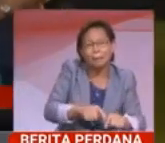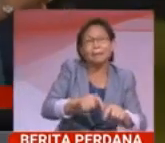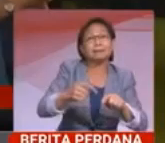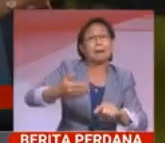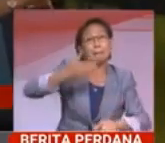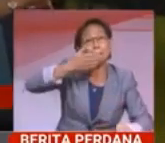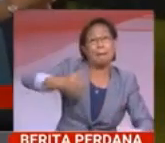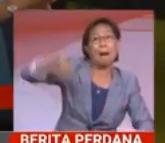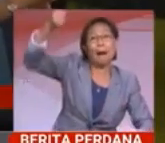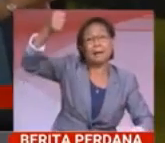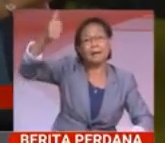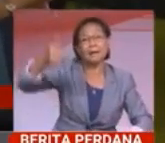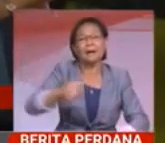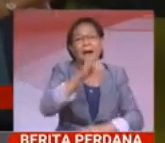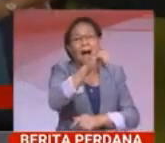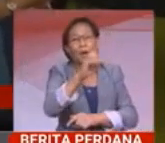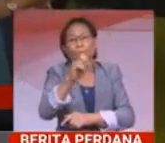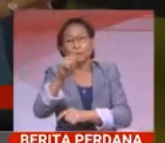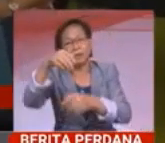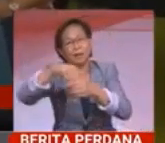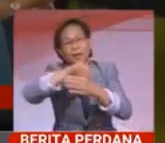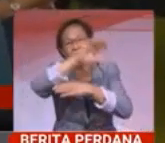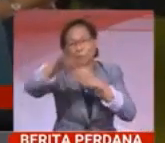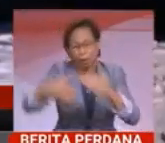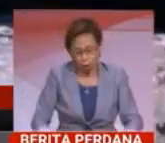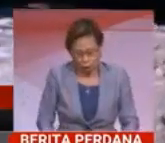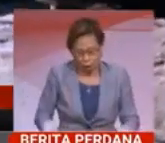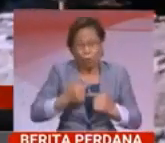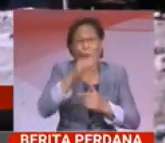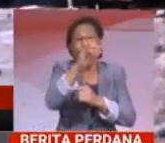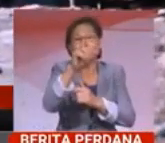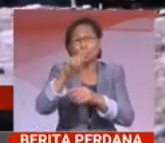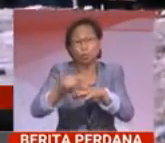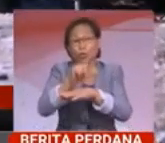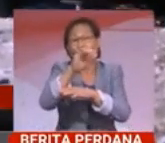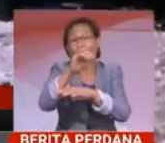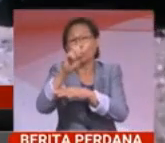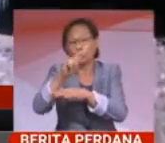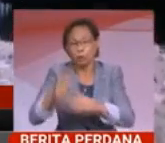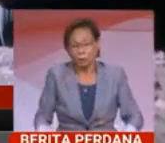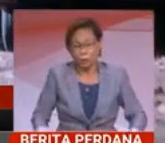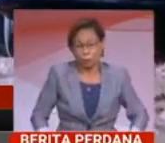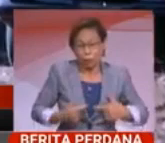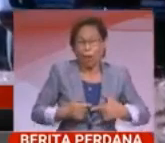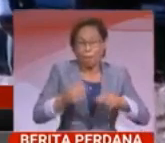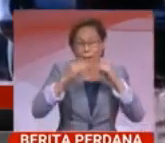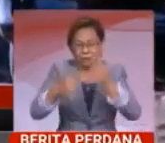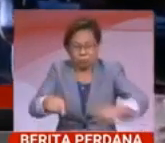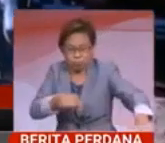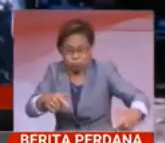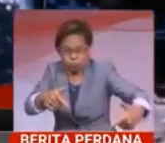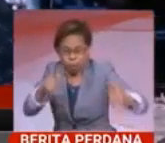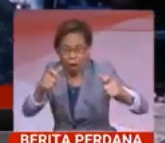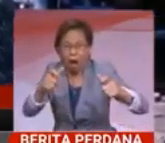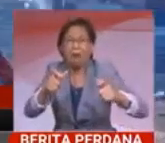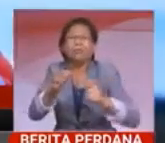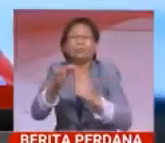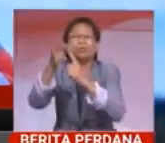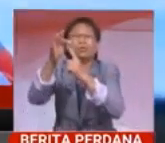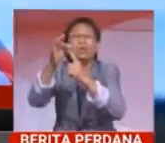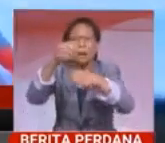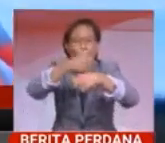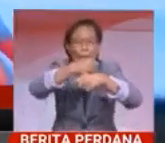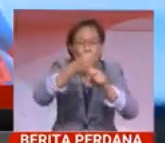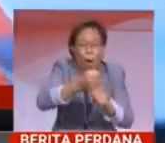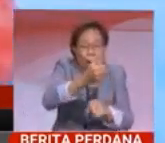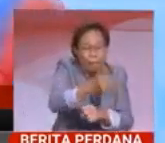internet of things out dalam semua aspek kehidupan memerlukan masyarakat bertindak lebih pantas khususnya dalam pembangunan